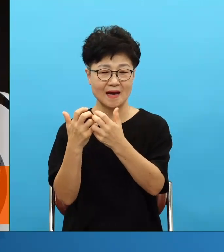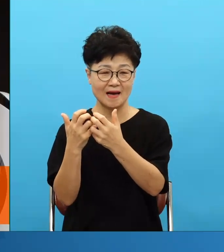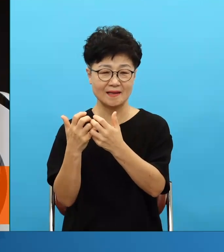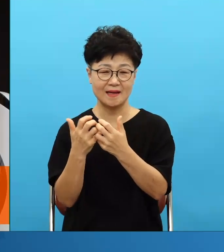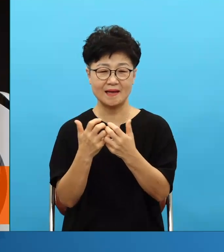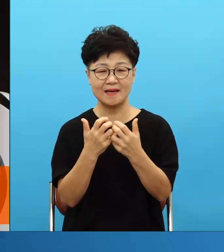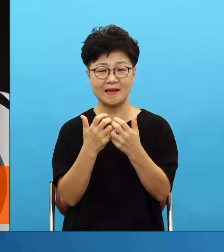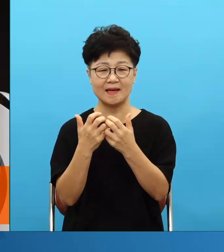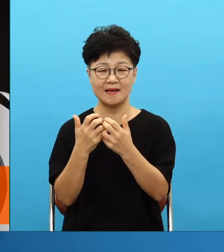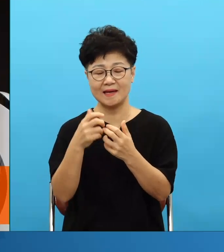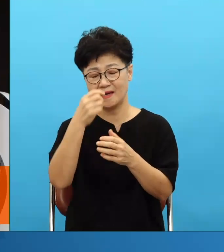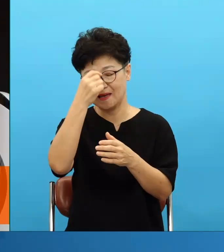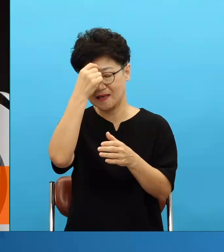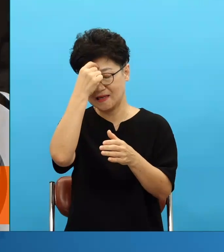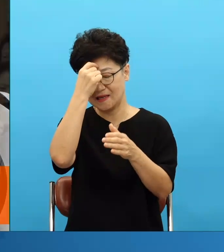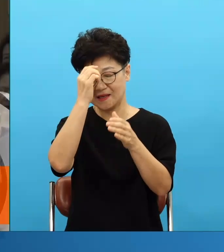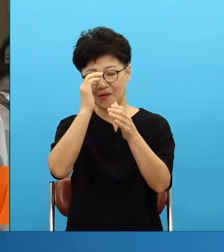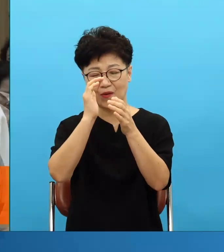충만하네.